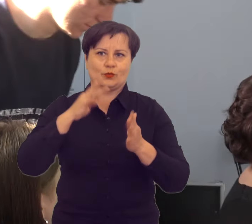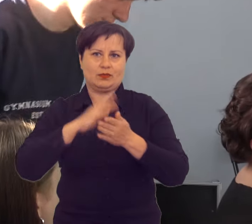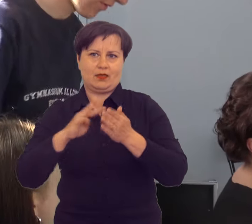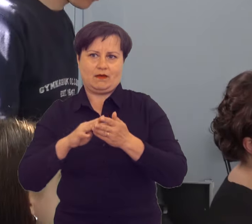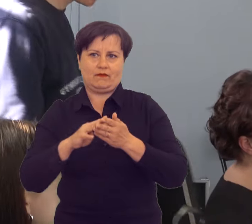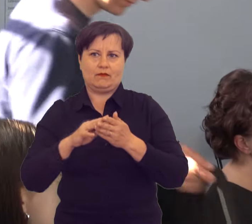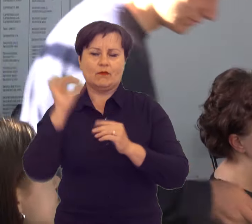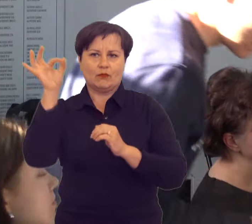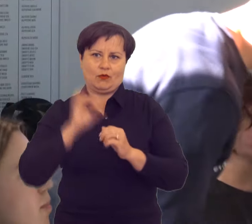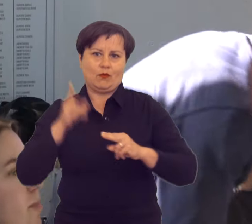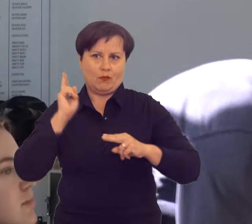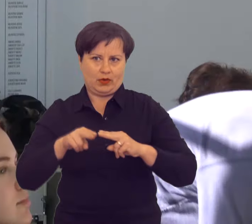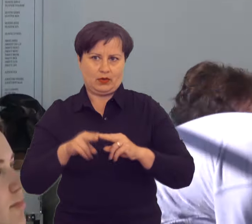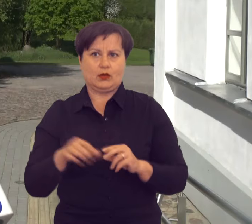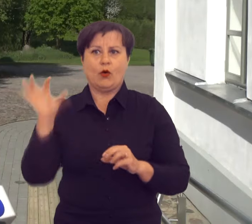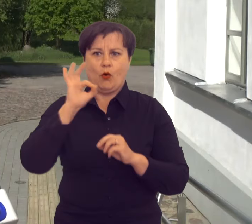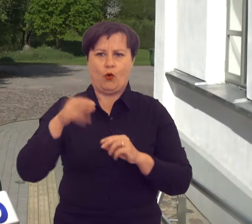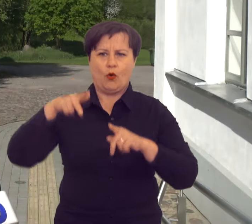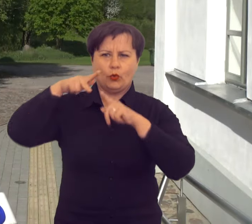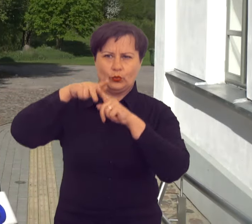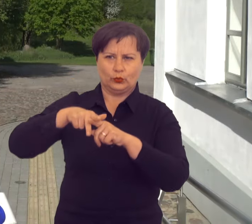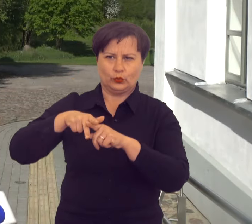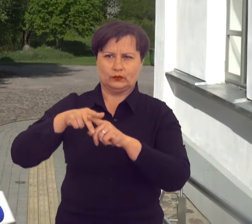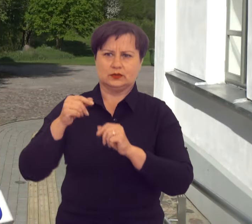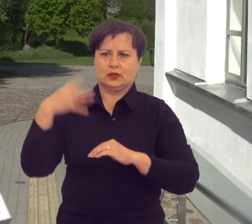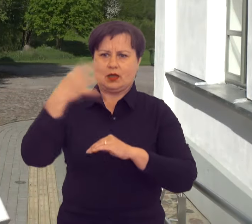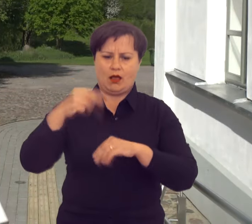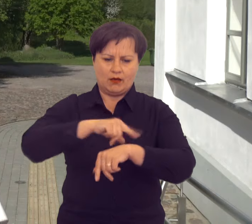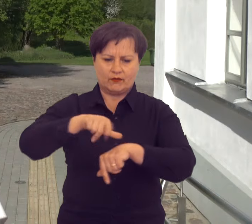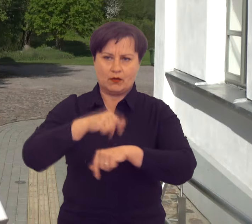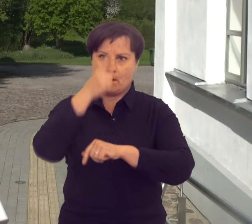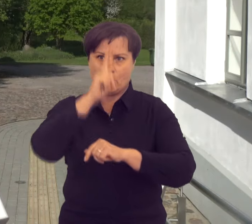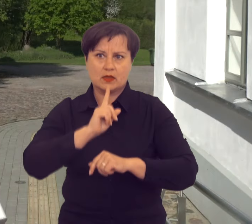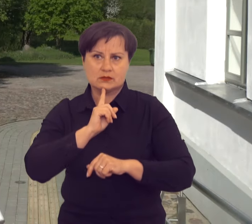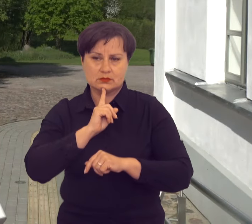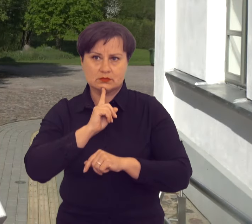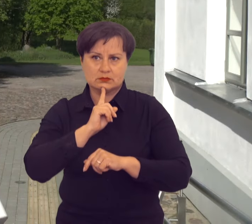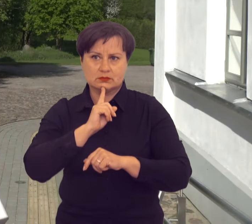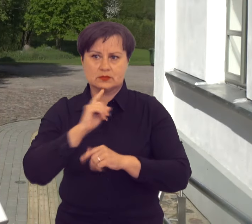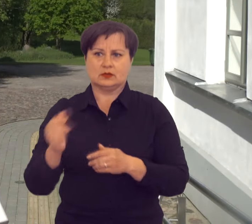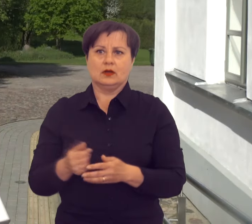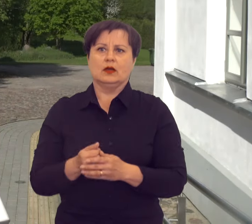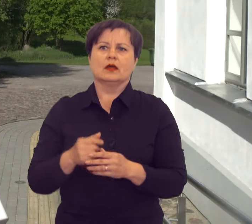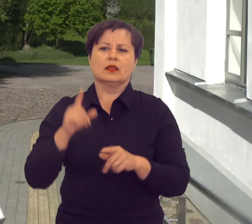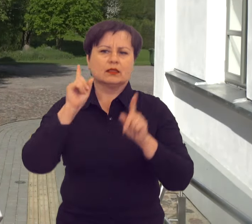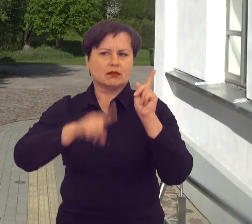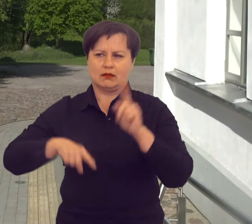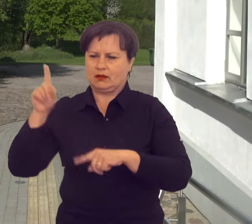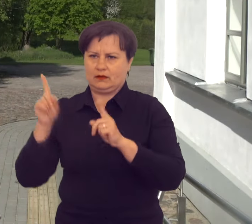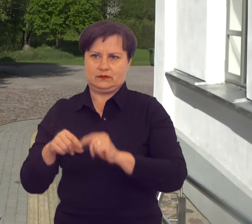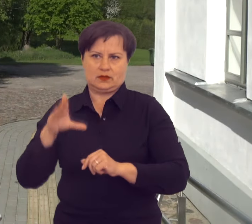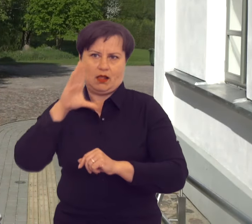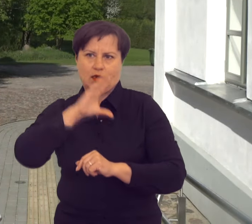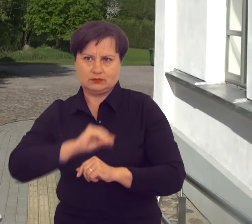imkime 80-90% tikrai baigė, nes dėl krūvių padaugėjusių, kur 40 valandų turi surinkti į mėnesį,